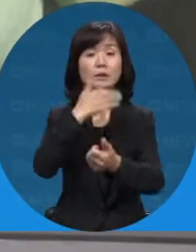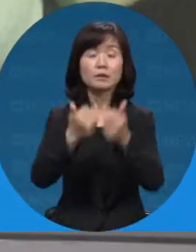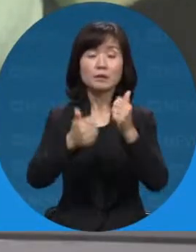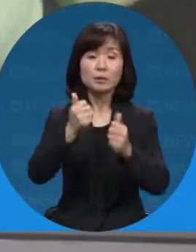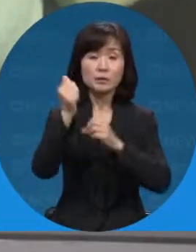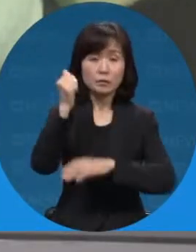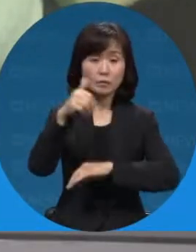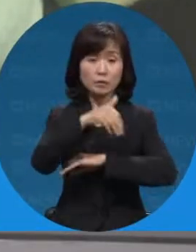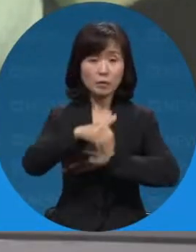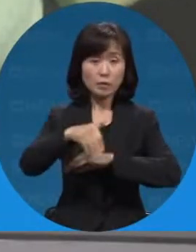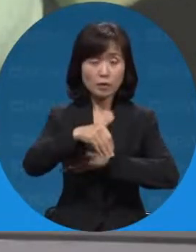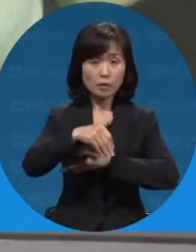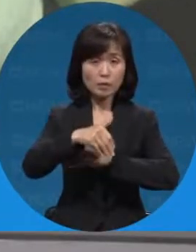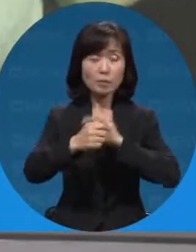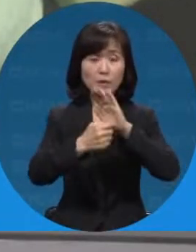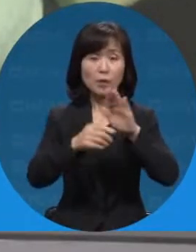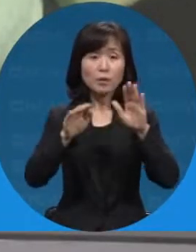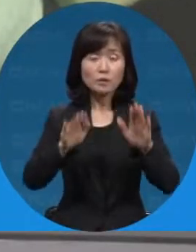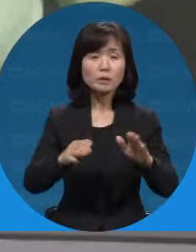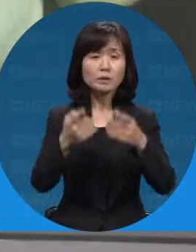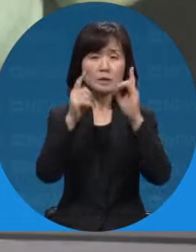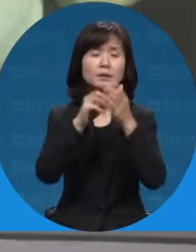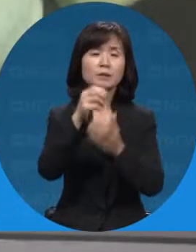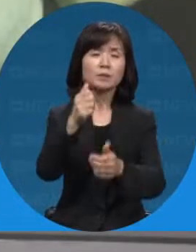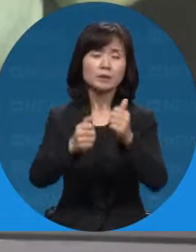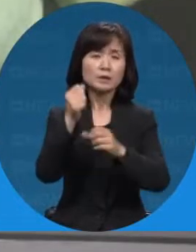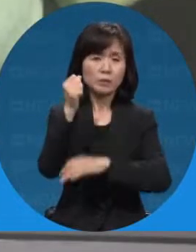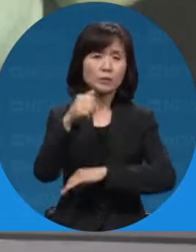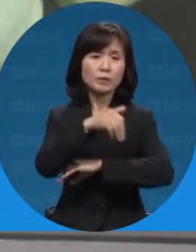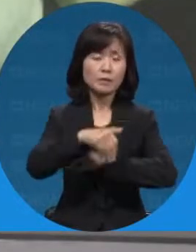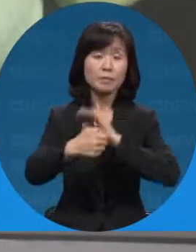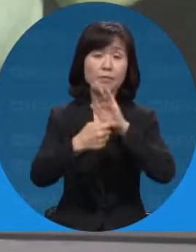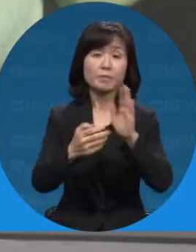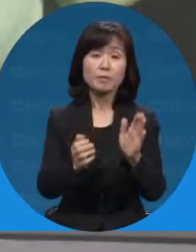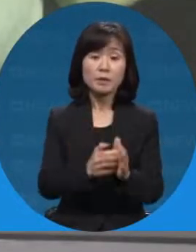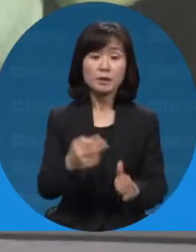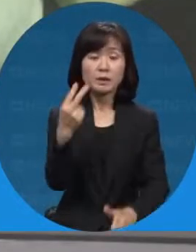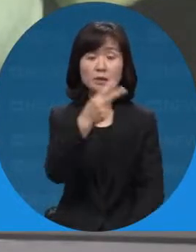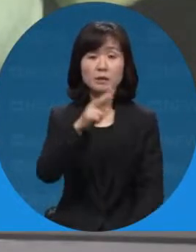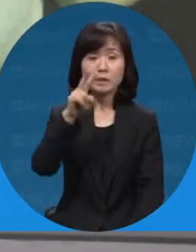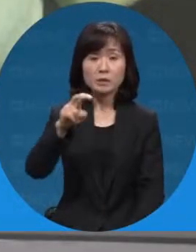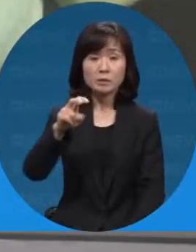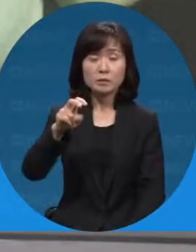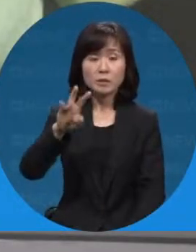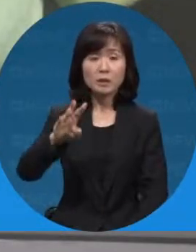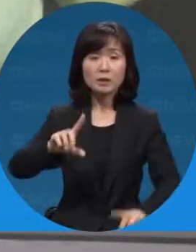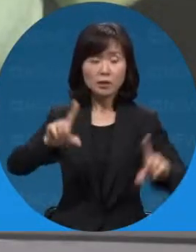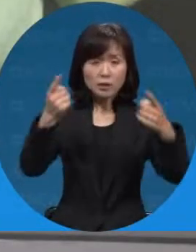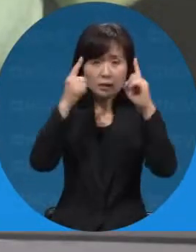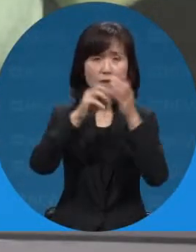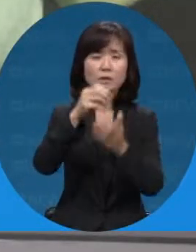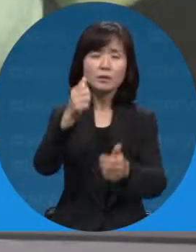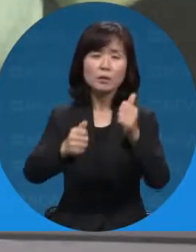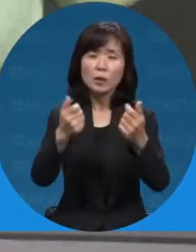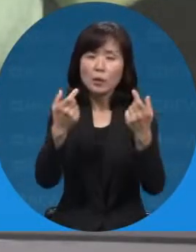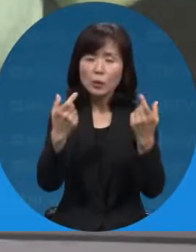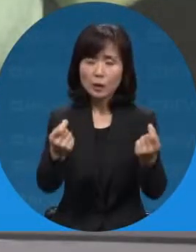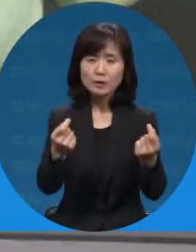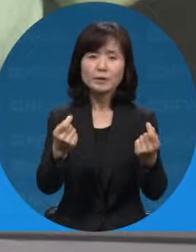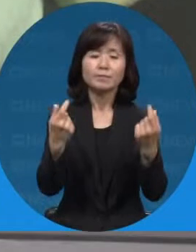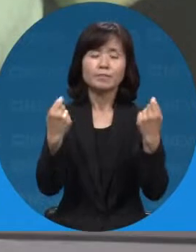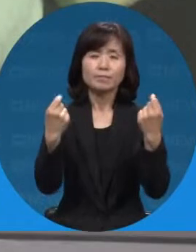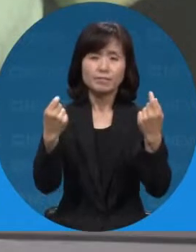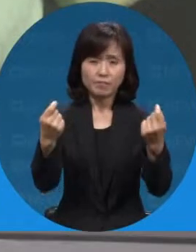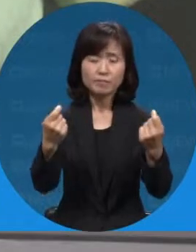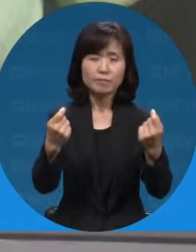대학입시 기본 계획이 발표되었습니다 2024 학년도 대입 전형 과 다르지 않게 일관성 있는 저녁을